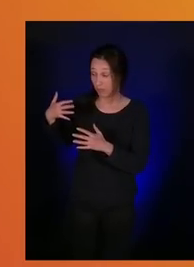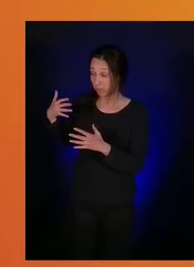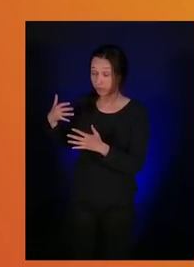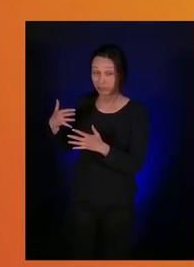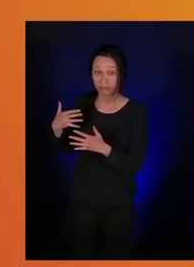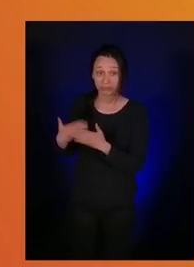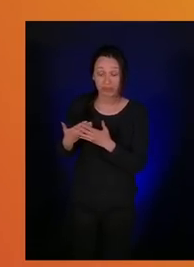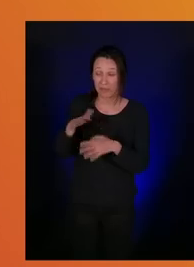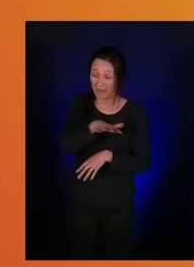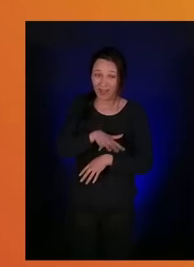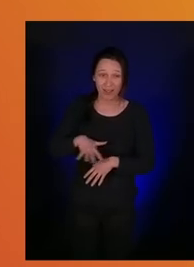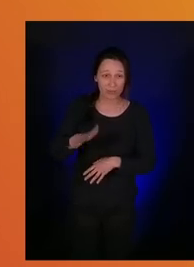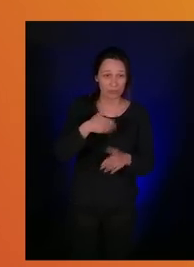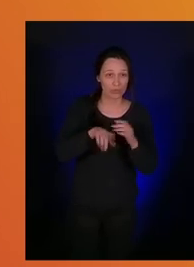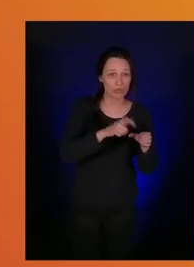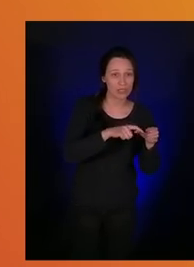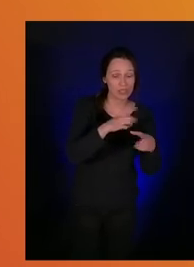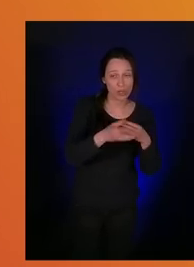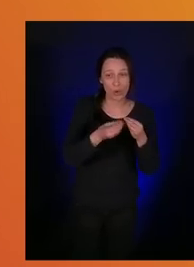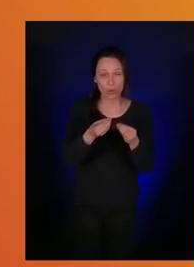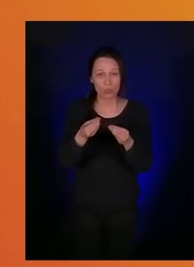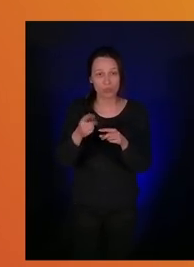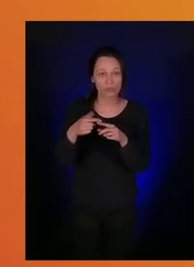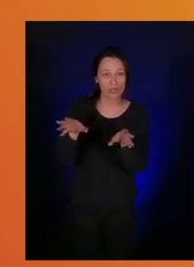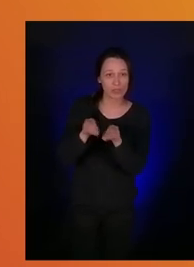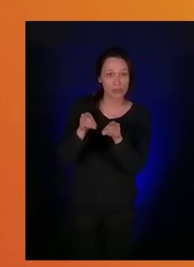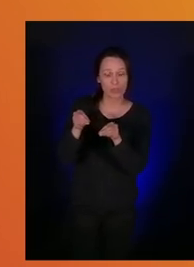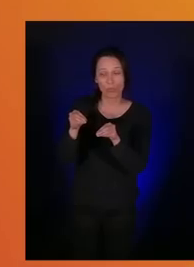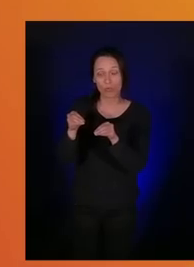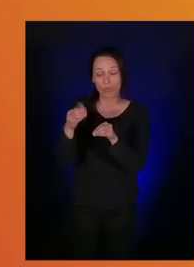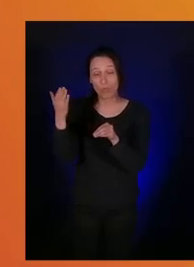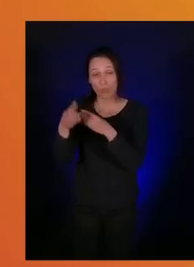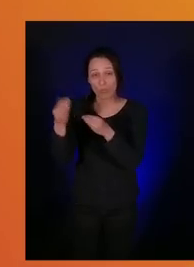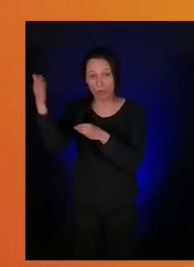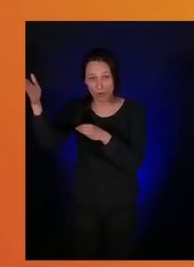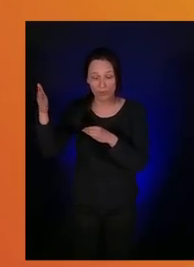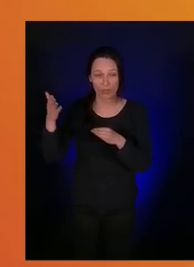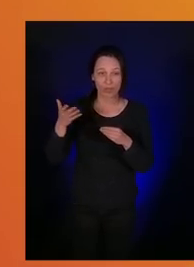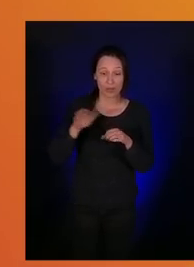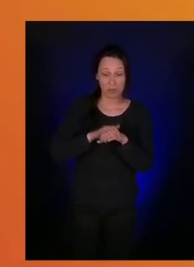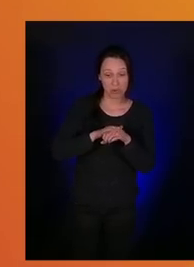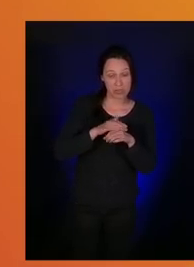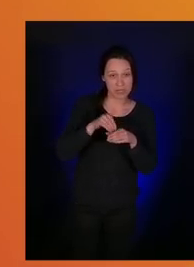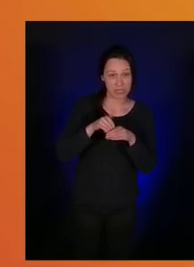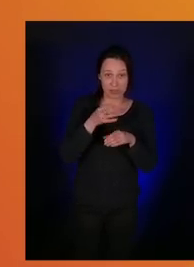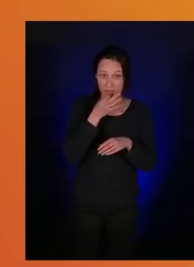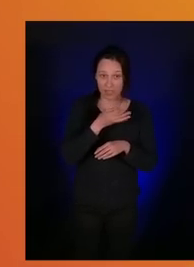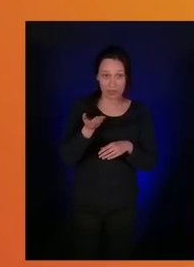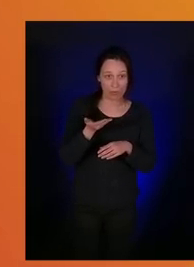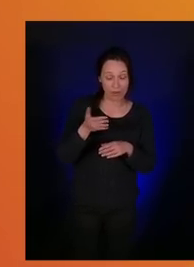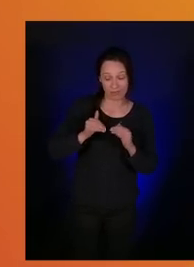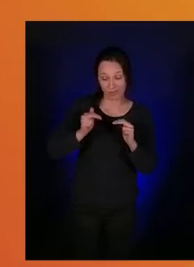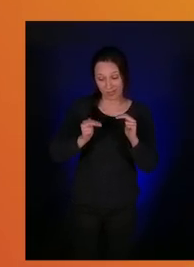syndicats, unions départementales, fédérations ou ailleurs, nous avons une politique financière qui dit que notre niveau de réserve, dans le meilleur des